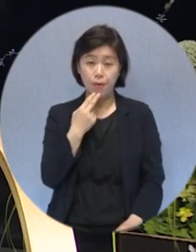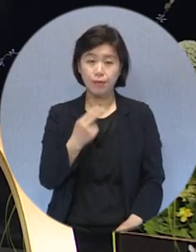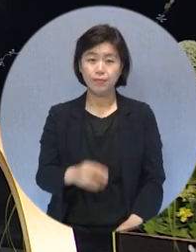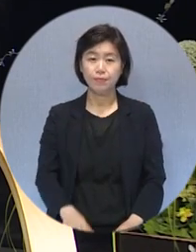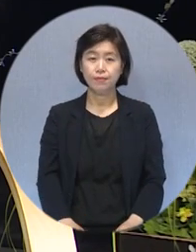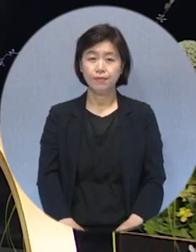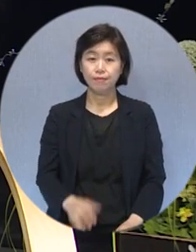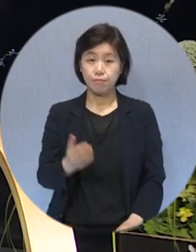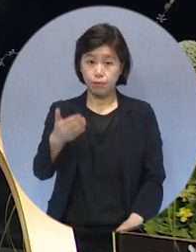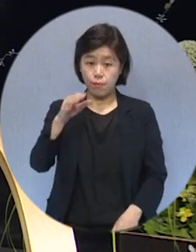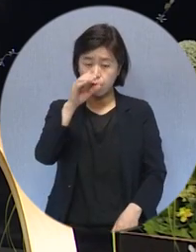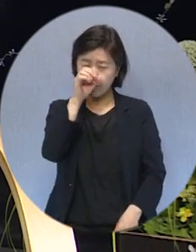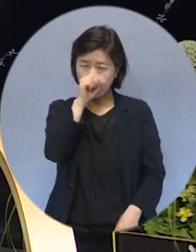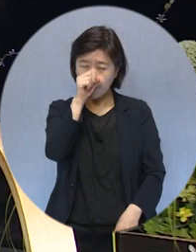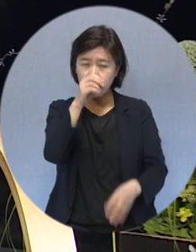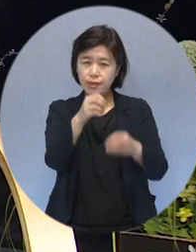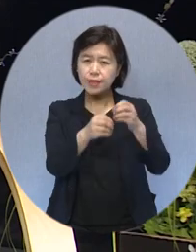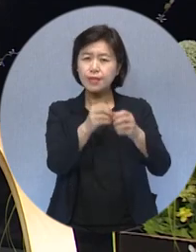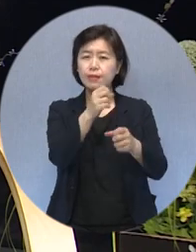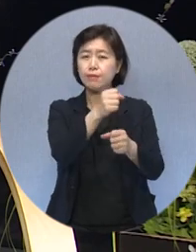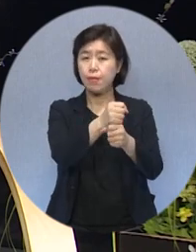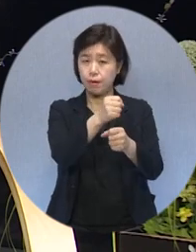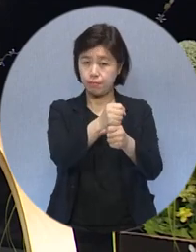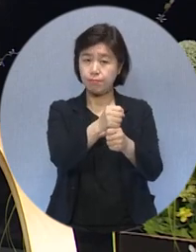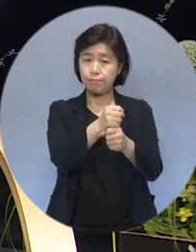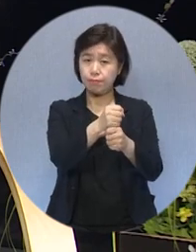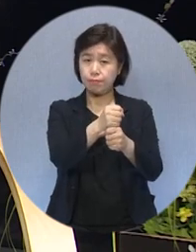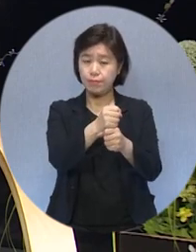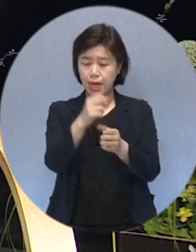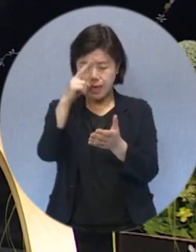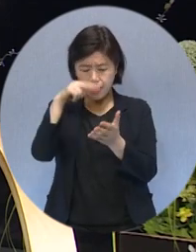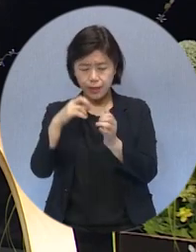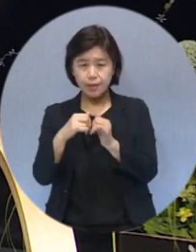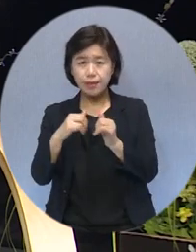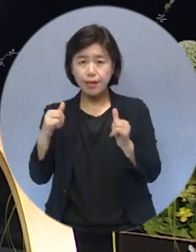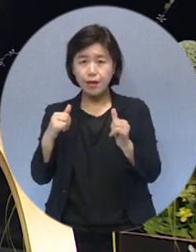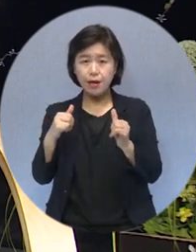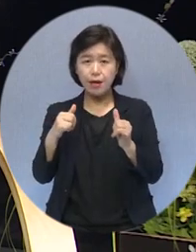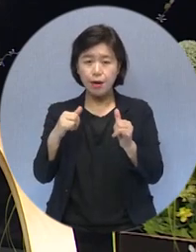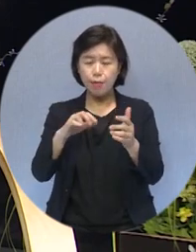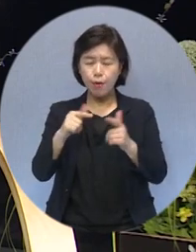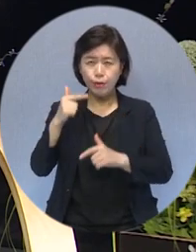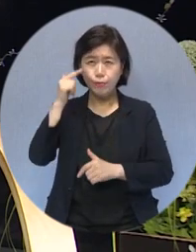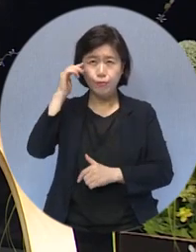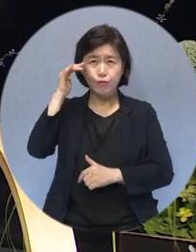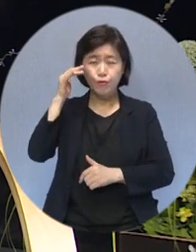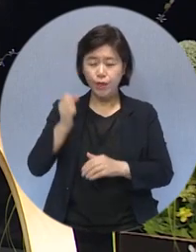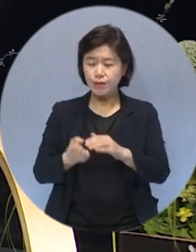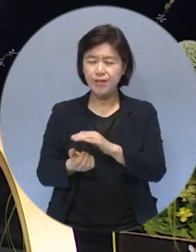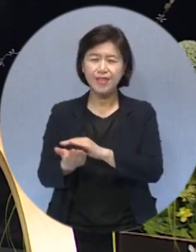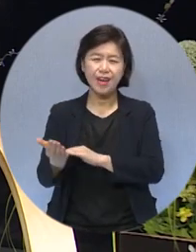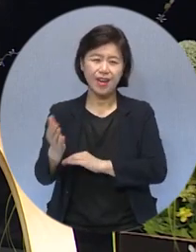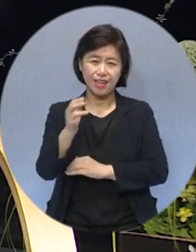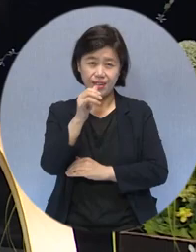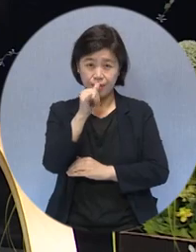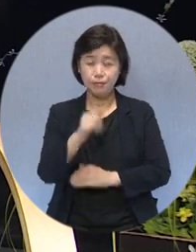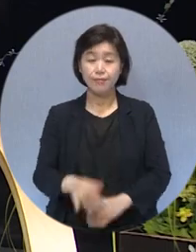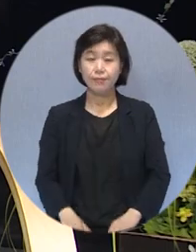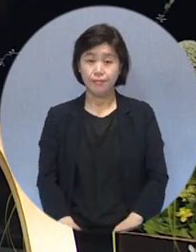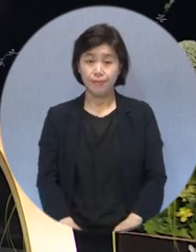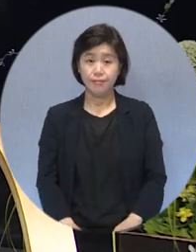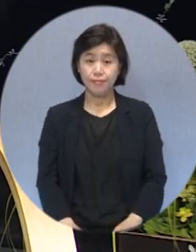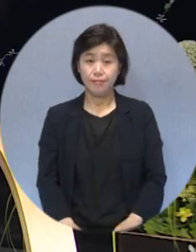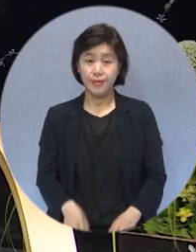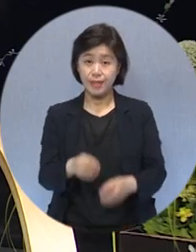좋은 작품으로 독자에게 여운을 간직하게 하는 시인입니다. 그럼 작품